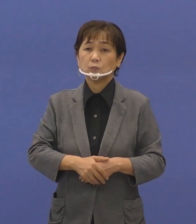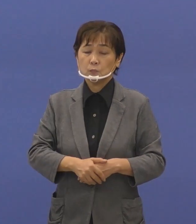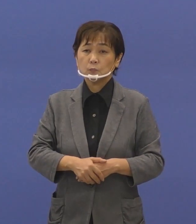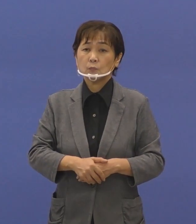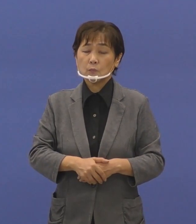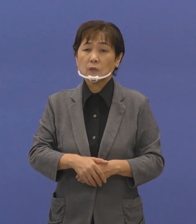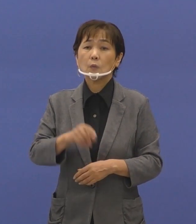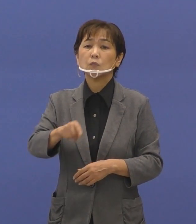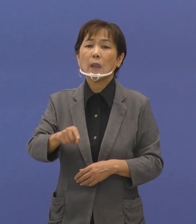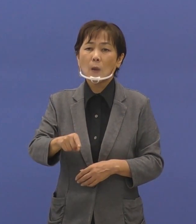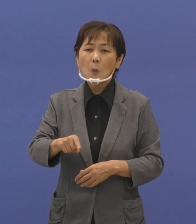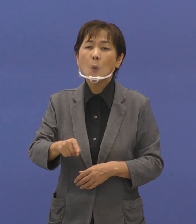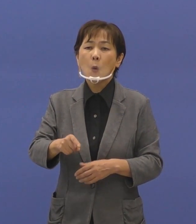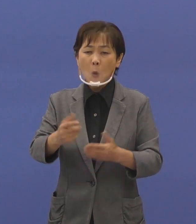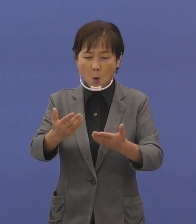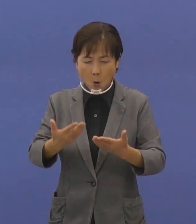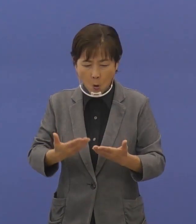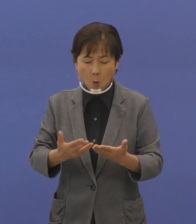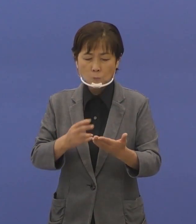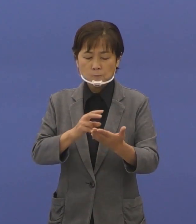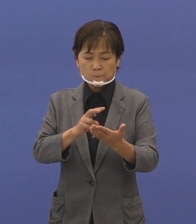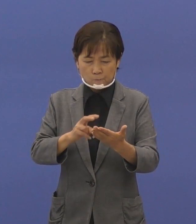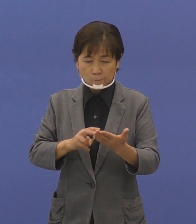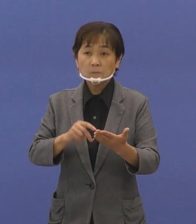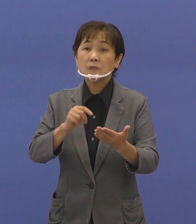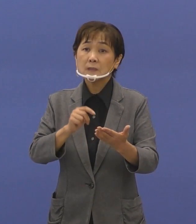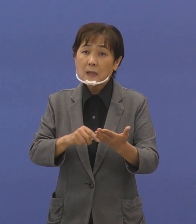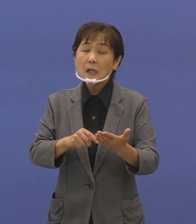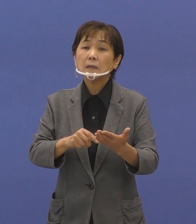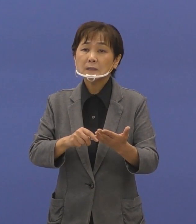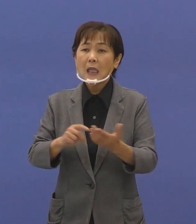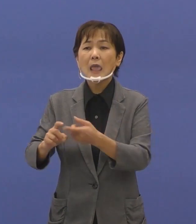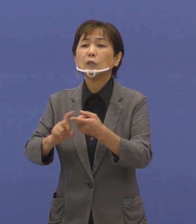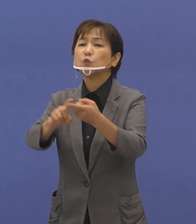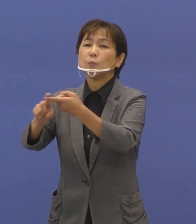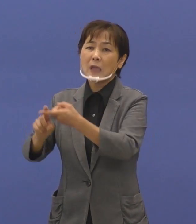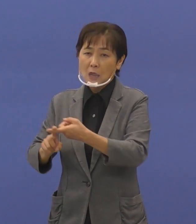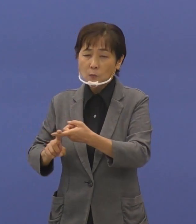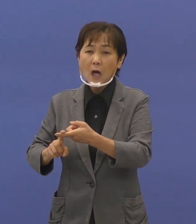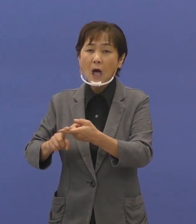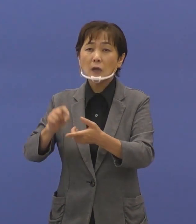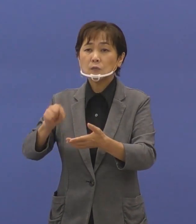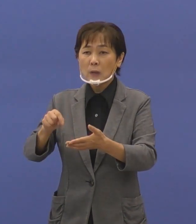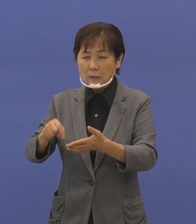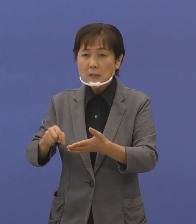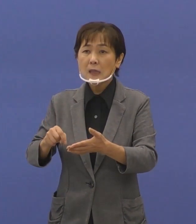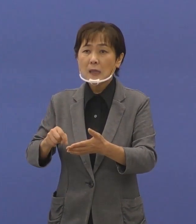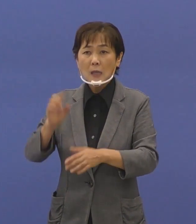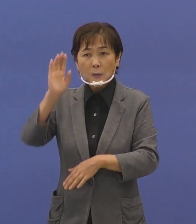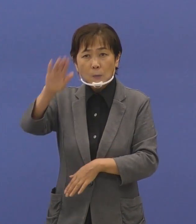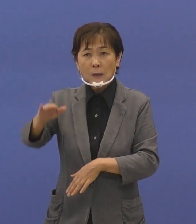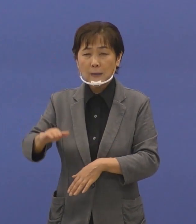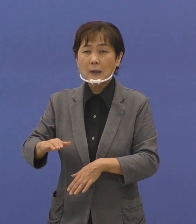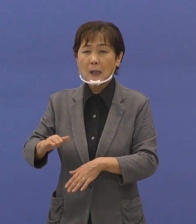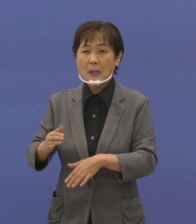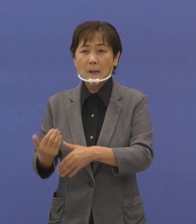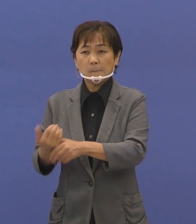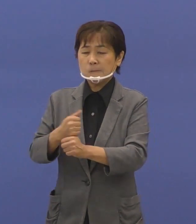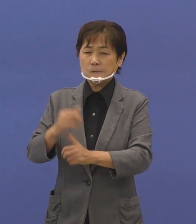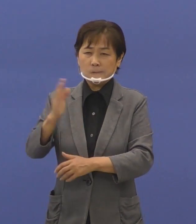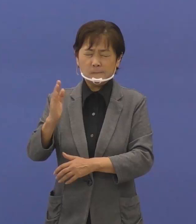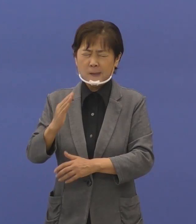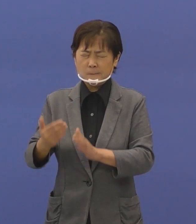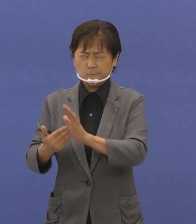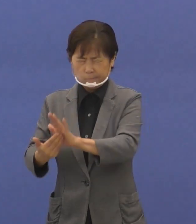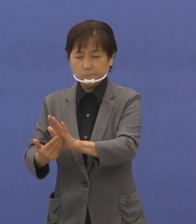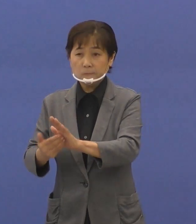を踏まえながらですね、競馬組合は競馬組合で検証作業を進めて再発防止に努めるということだと思います